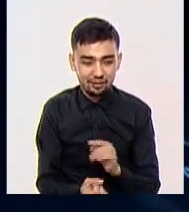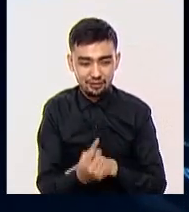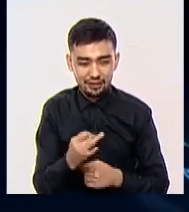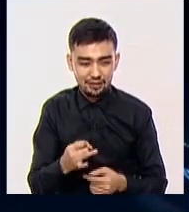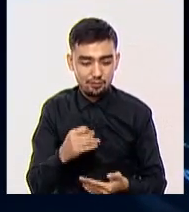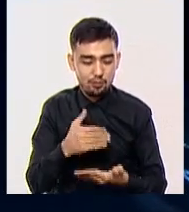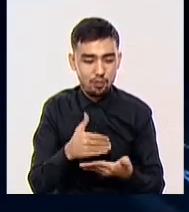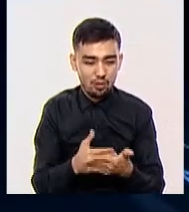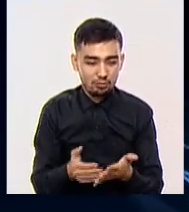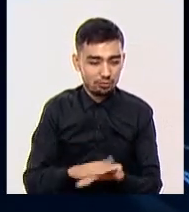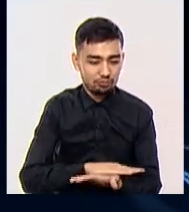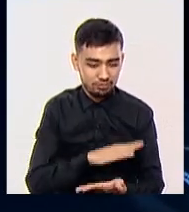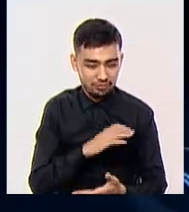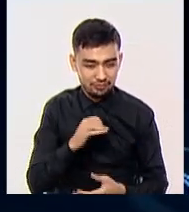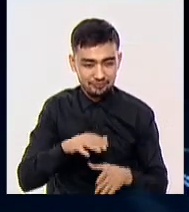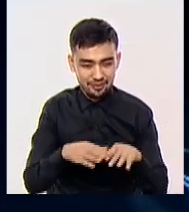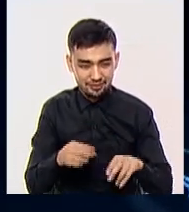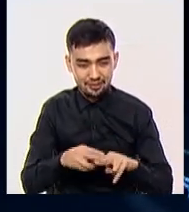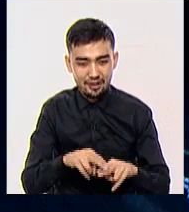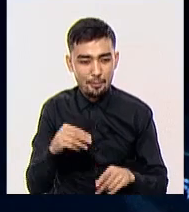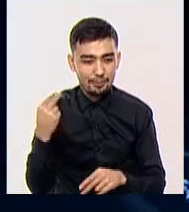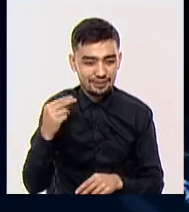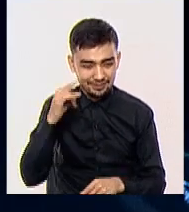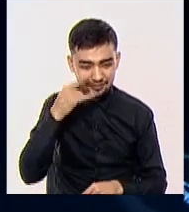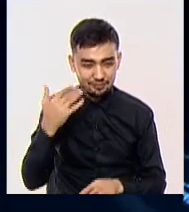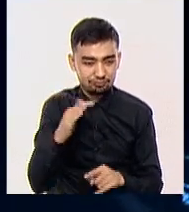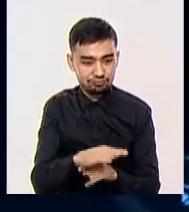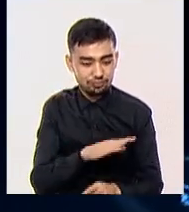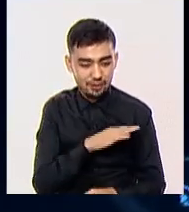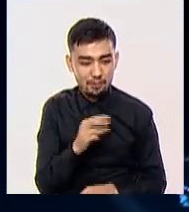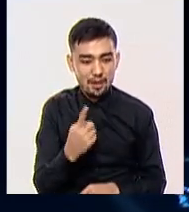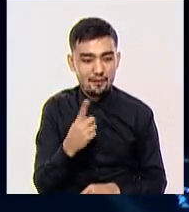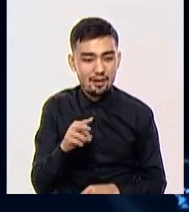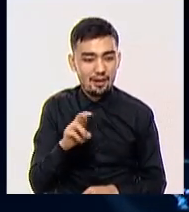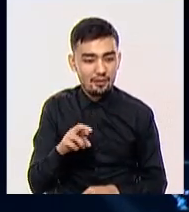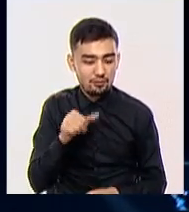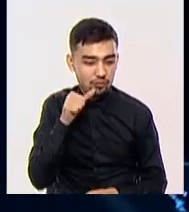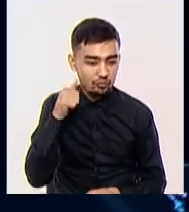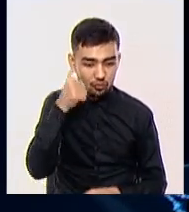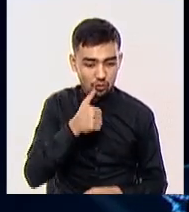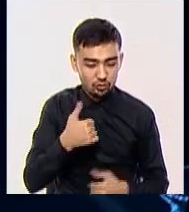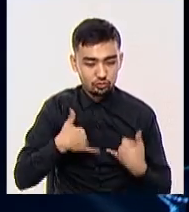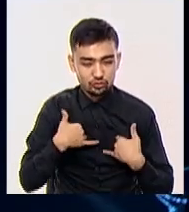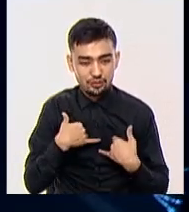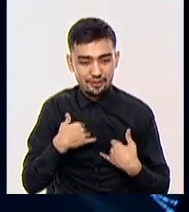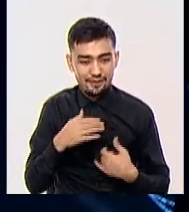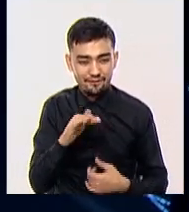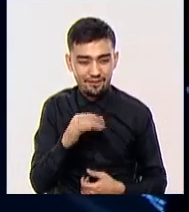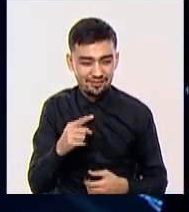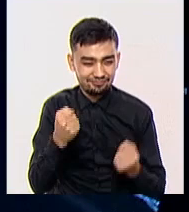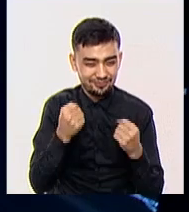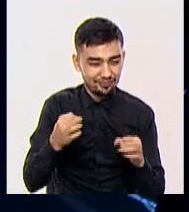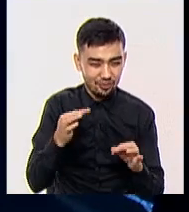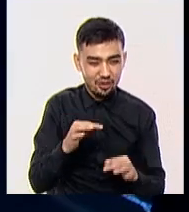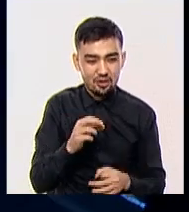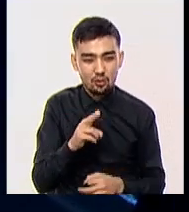свернули проект А ведь его открывали по поручению президента Казахстана с 1 января прошлого года учителям физкультуры доплачивали заведение